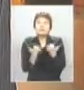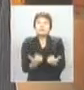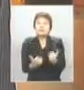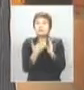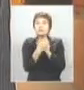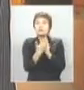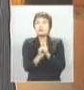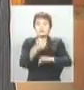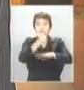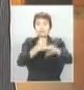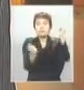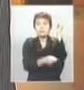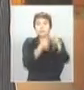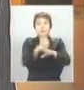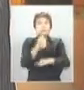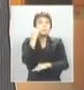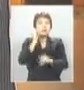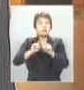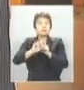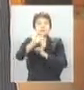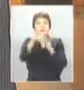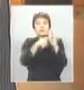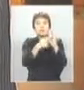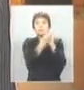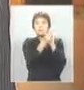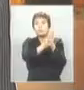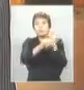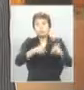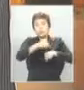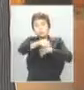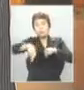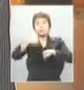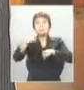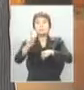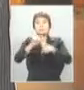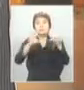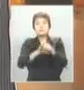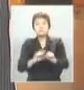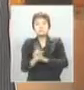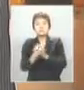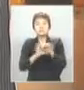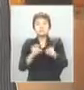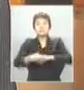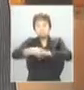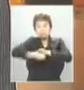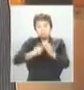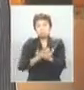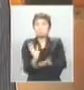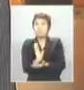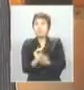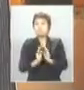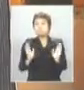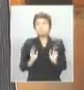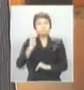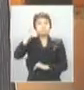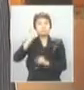กำนนผู้ให่บ้านใน 10 อเภอของจงหดอุบนราชธานีรวมกปฏิยานตนไม่สนบสนุการซืสิขายเสียงเพให้การเลอกตง